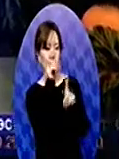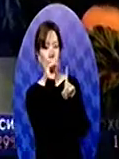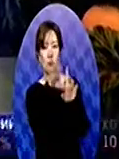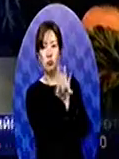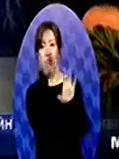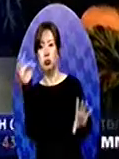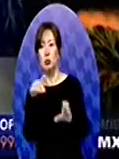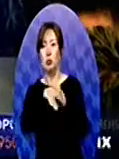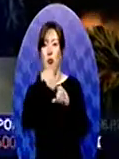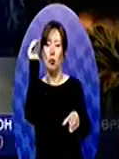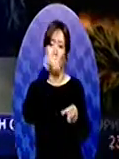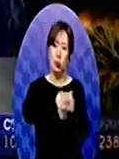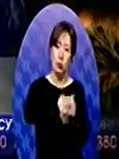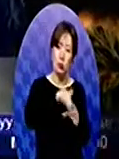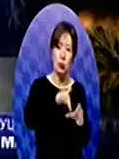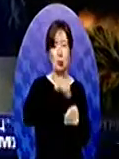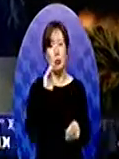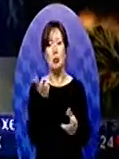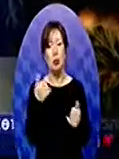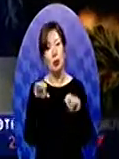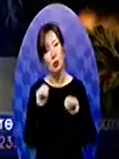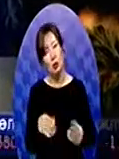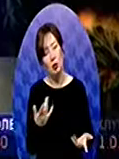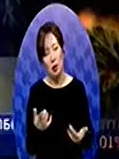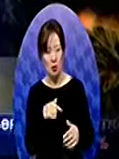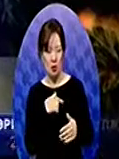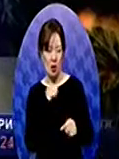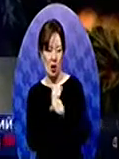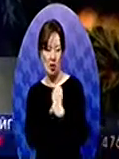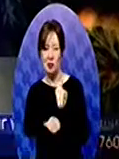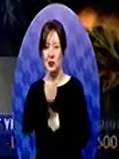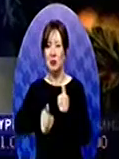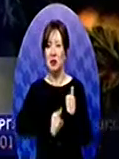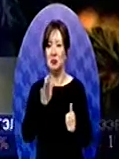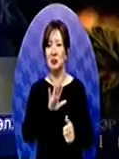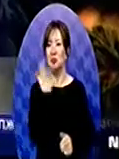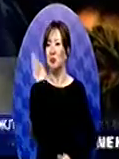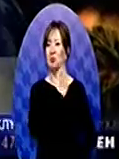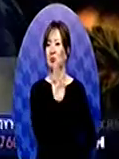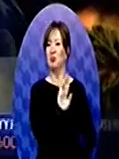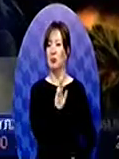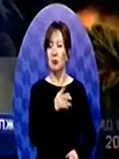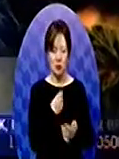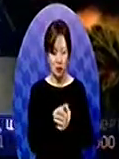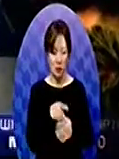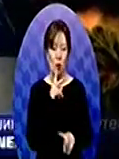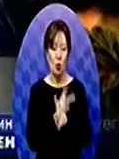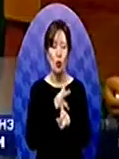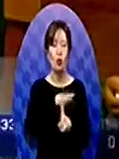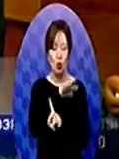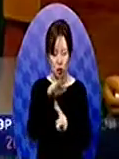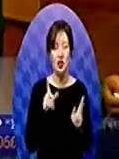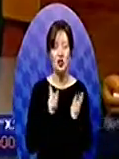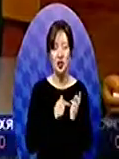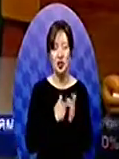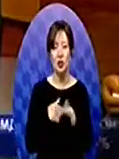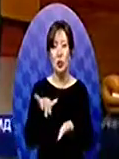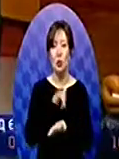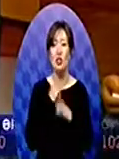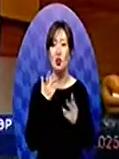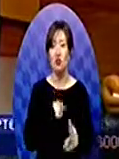сонгосон гишүүнийхээ ажилд дүн тавьдаг, за хангалтгүй гэж үзэх юм бол датгалцдаг байх хэрэгцээ орчин хэрэгтэй байна. Улсын хурлын